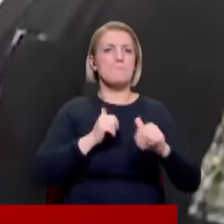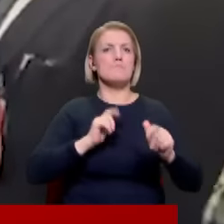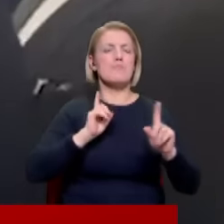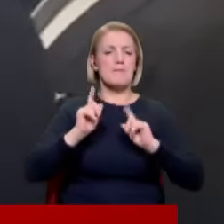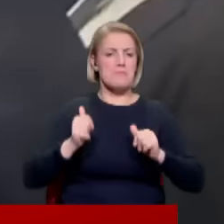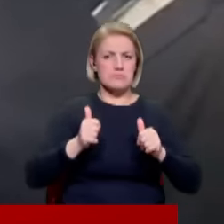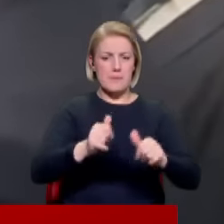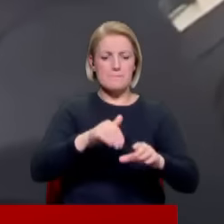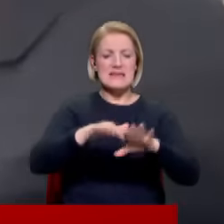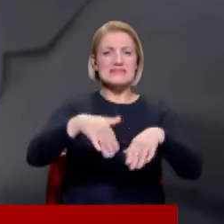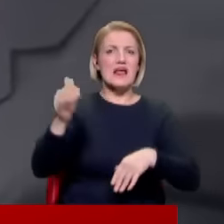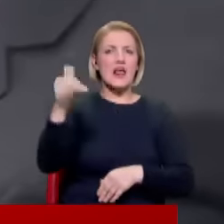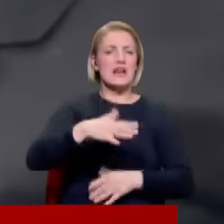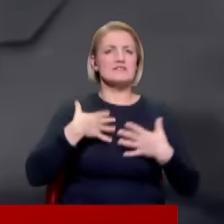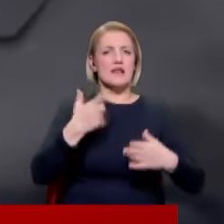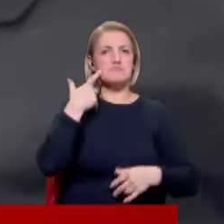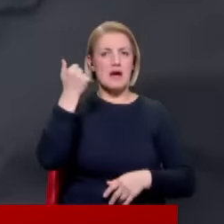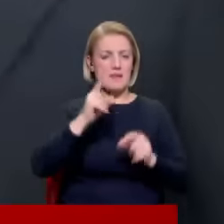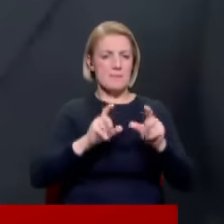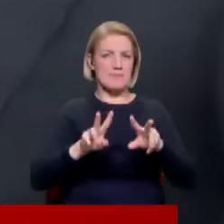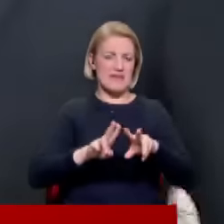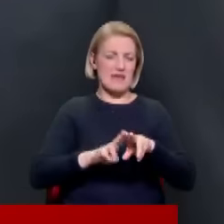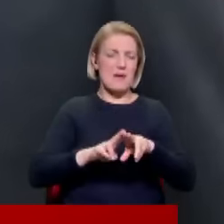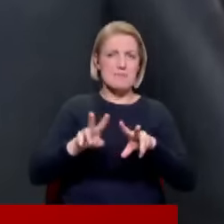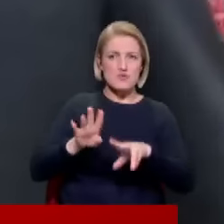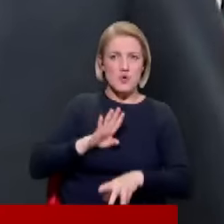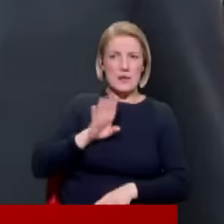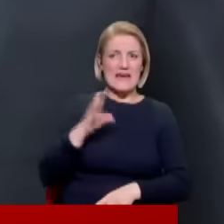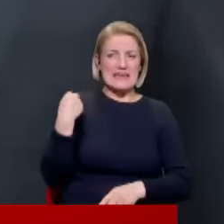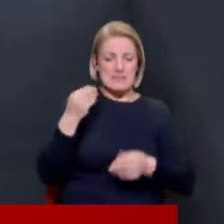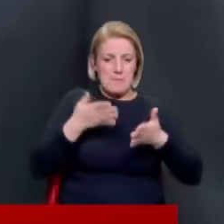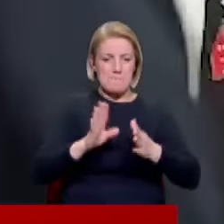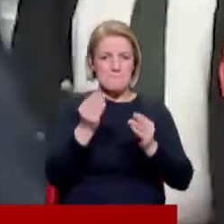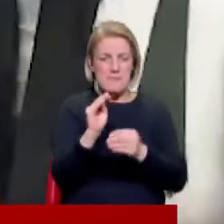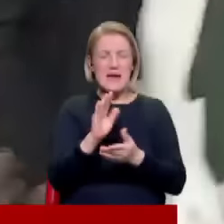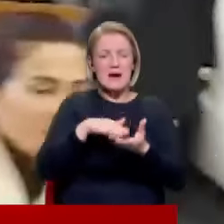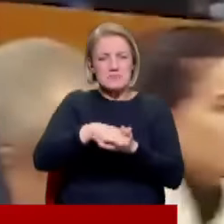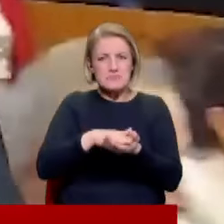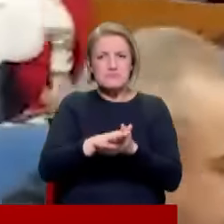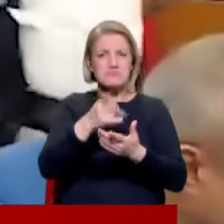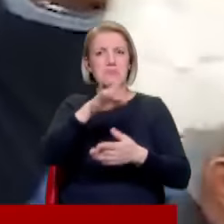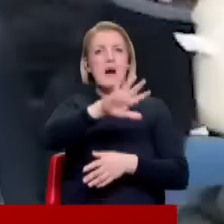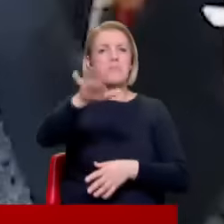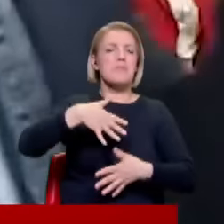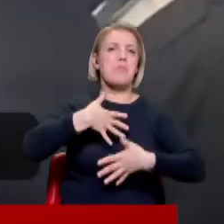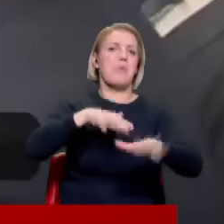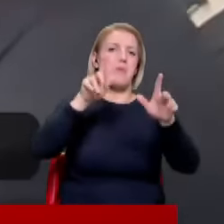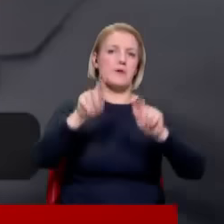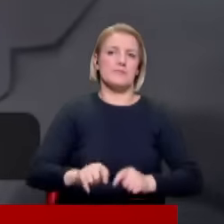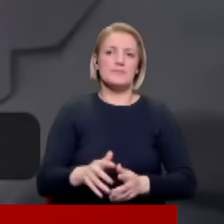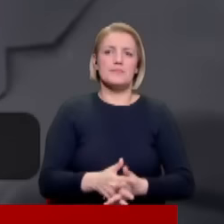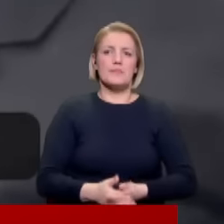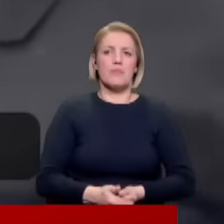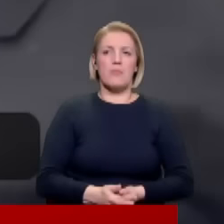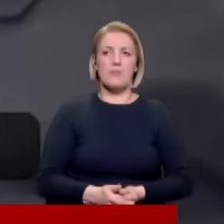karşısındayken meclise gelen Sağlık Bakanı Kemal Memişoğlu yeni doğan bebek kıyafetleri ve patikleriyle protestoyla karşılandı. Sayın Bakan,